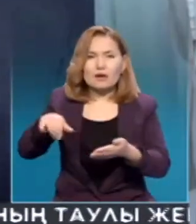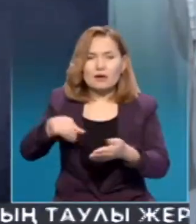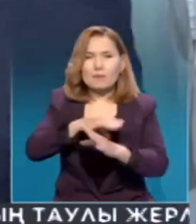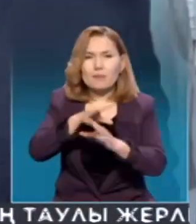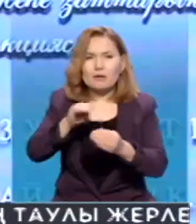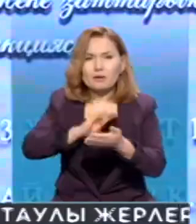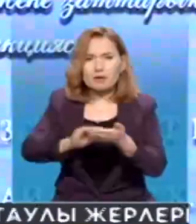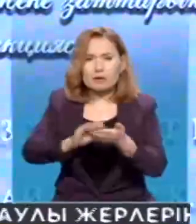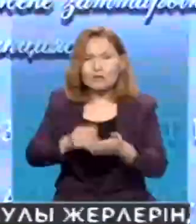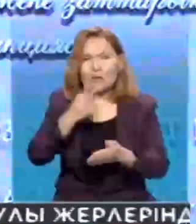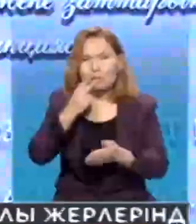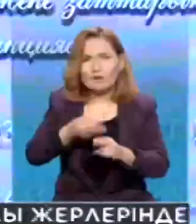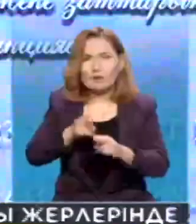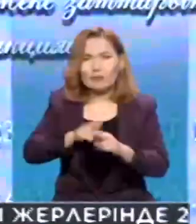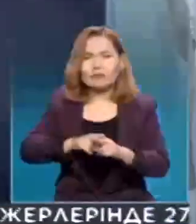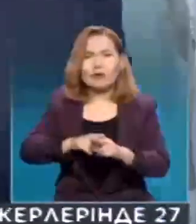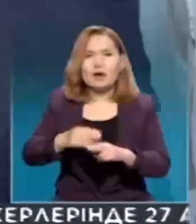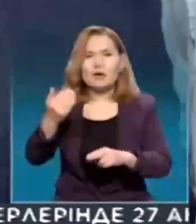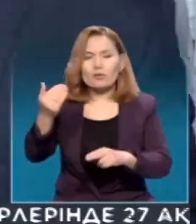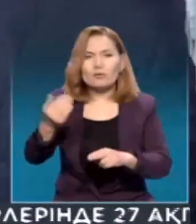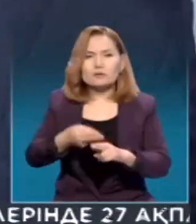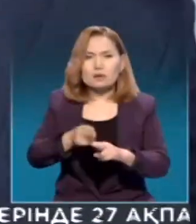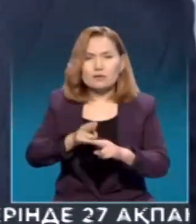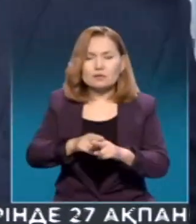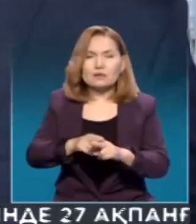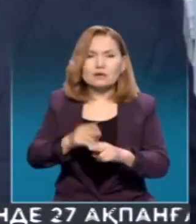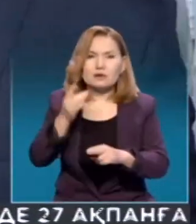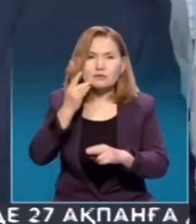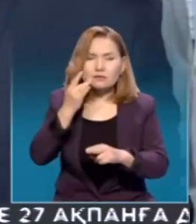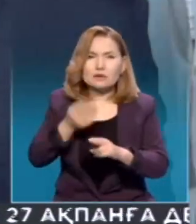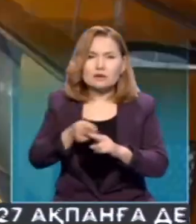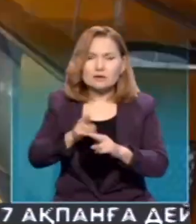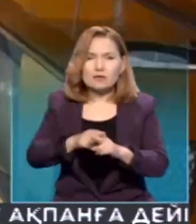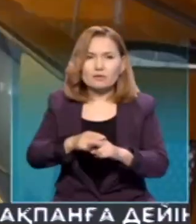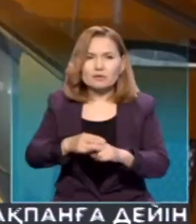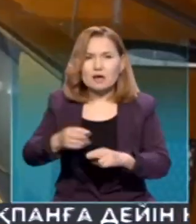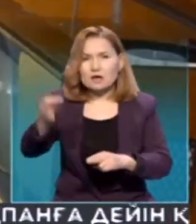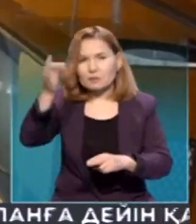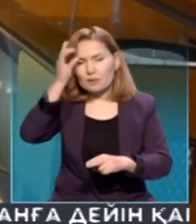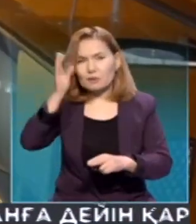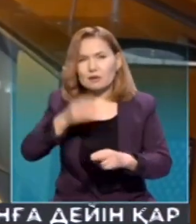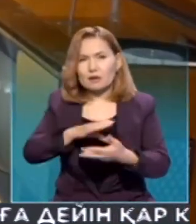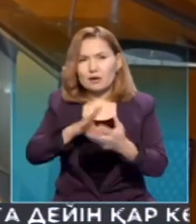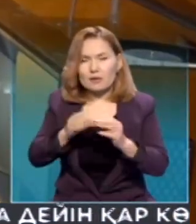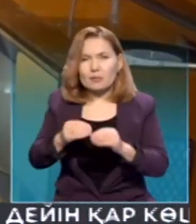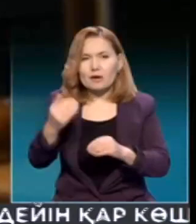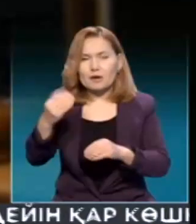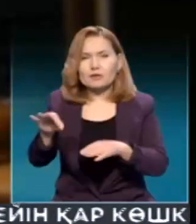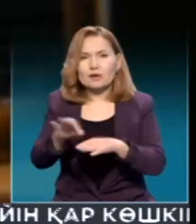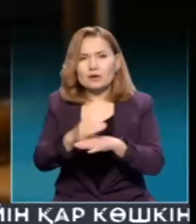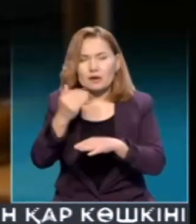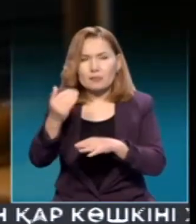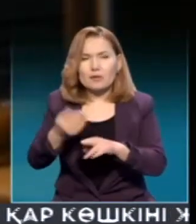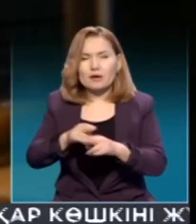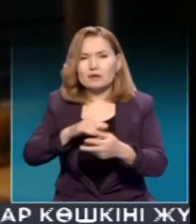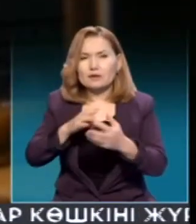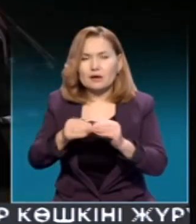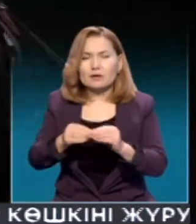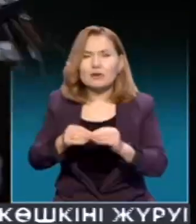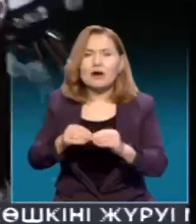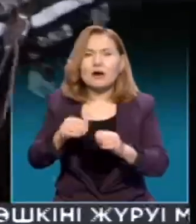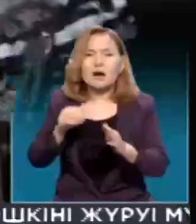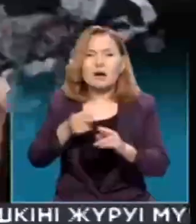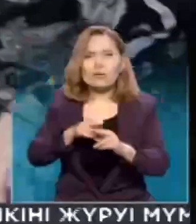жазуын қарағандай, Нұрсұлу ағамыздың өзімен сырласқандай әсерде боламыз. Фатима Бегімбаева жарты ғасыр ғұмырын телевизияға